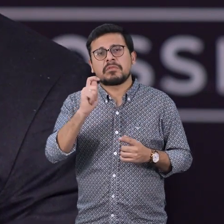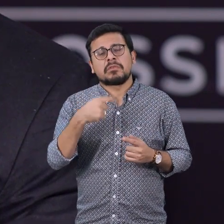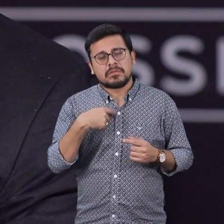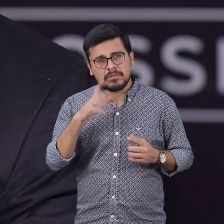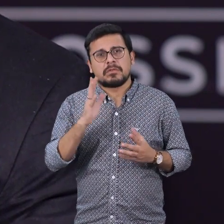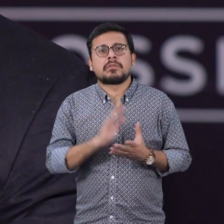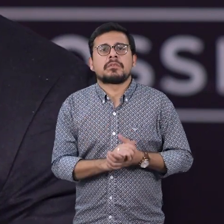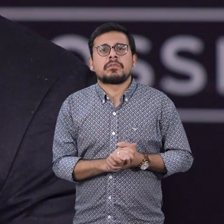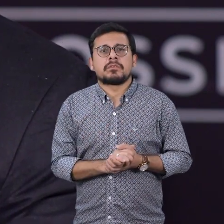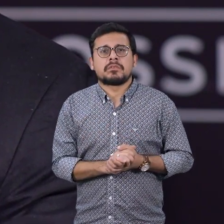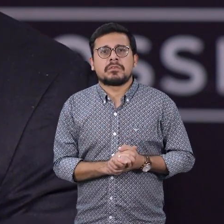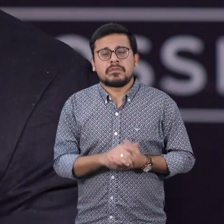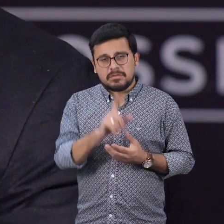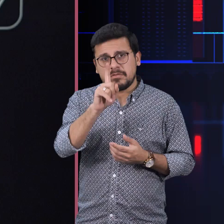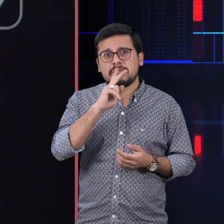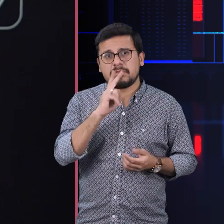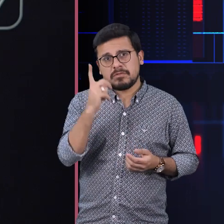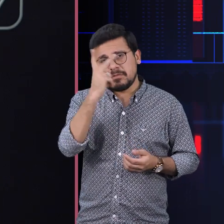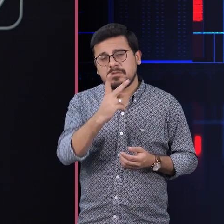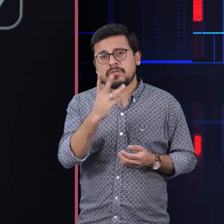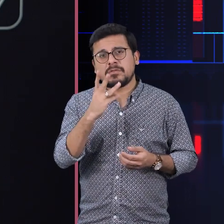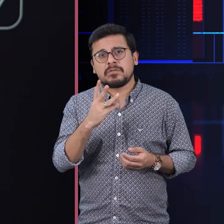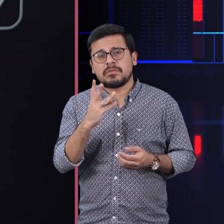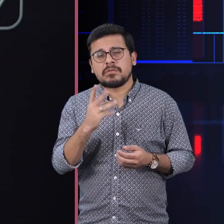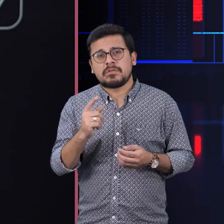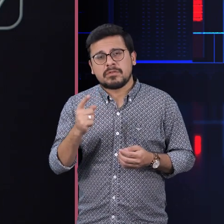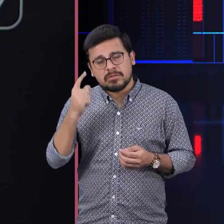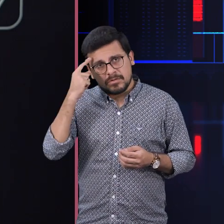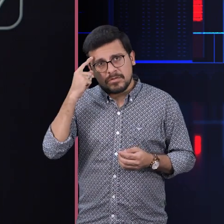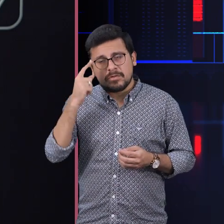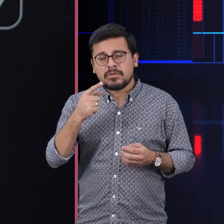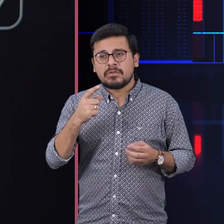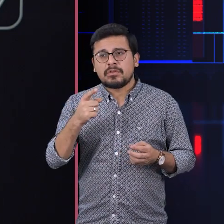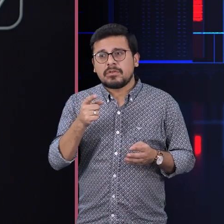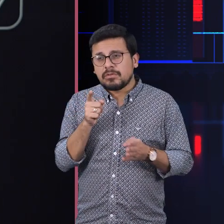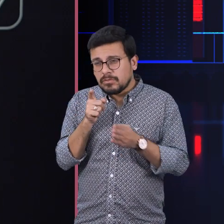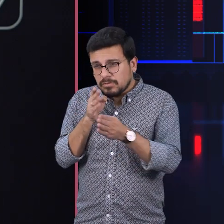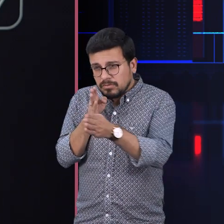called Journey to Joy. It's more towards